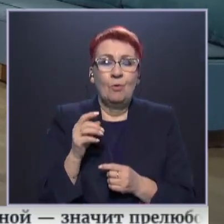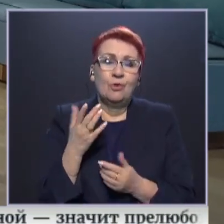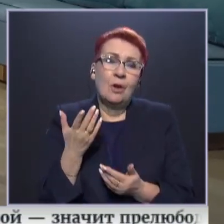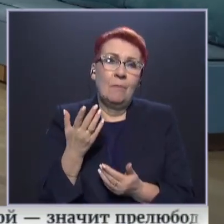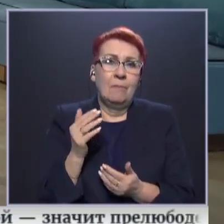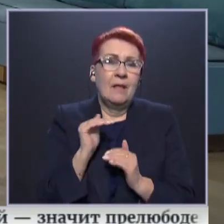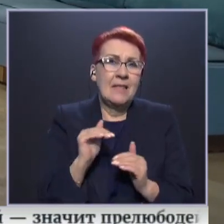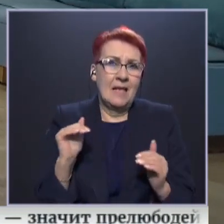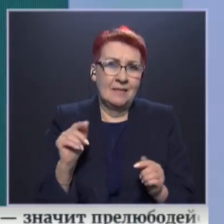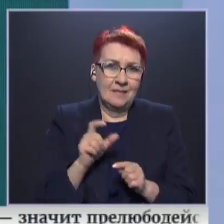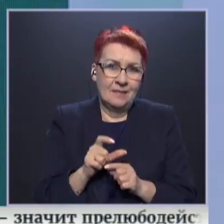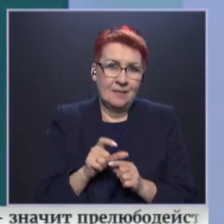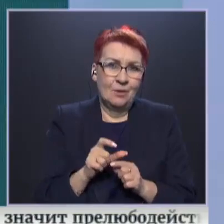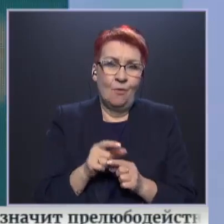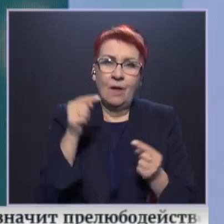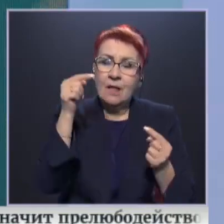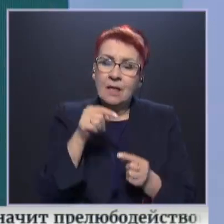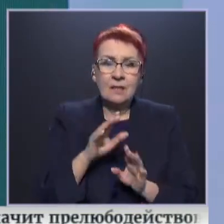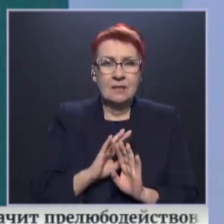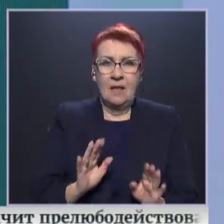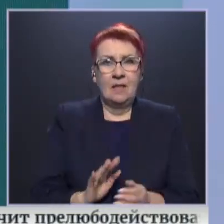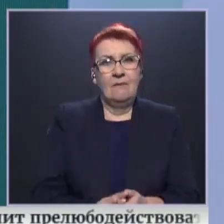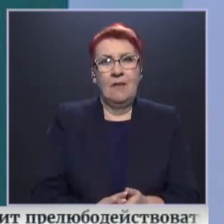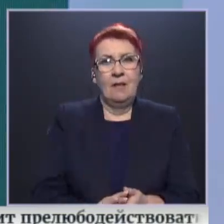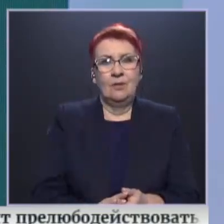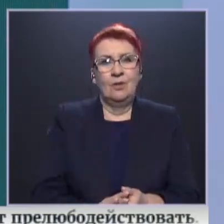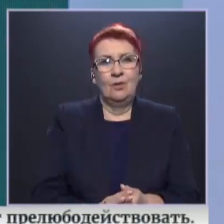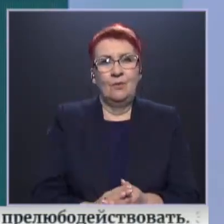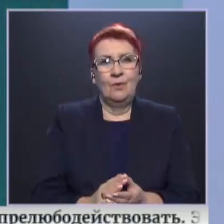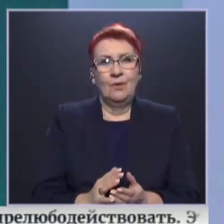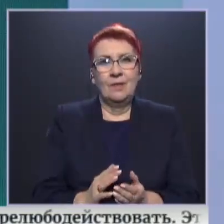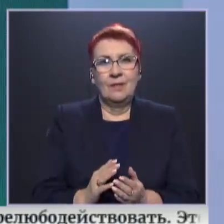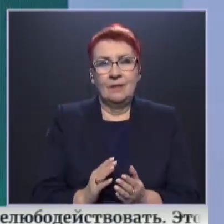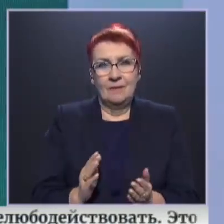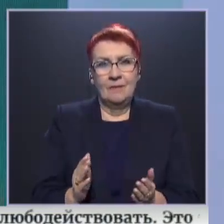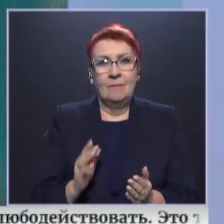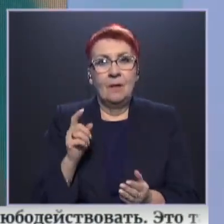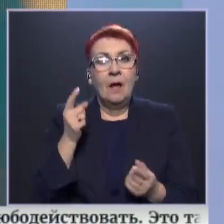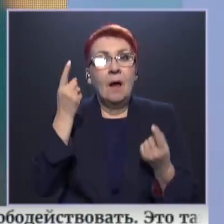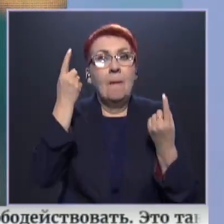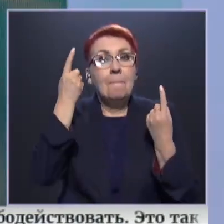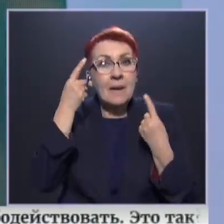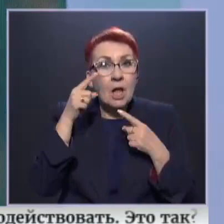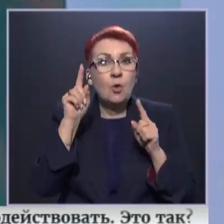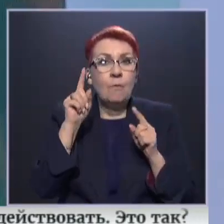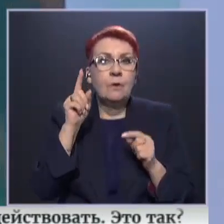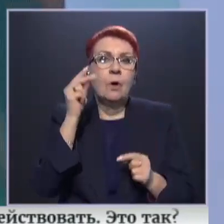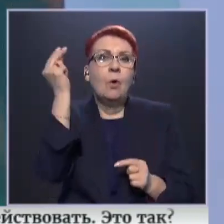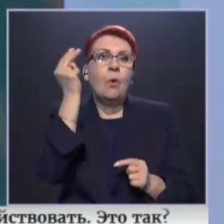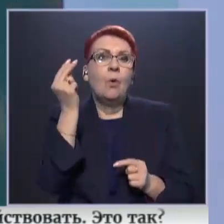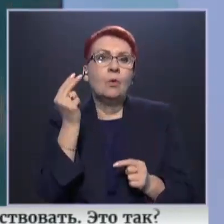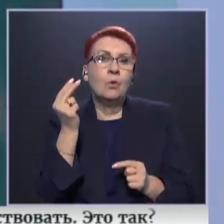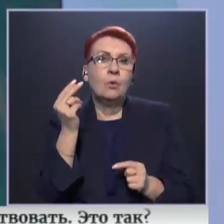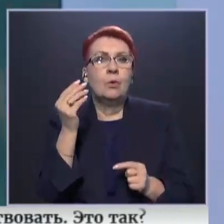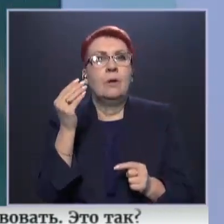ребячливое, детское, не соответствует предмету, потому что придумывают художественную